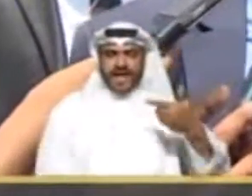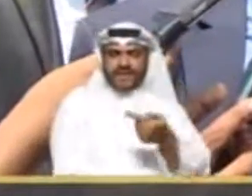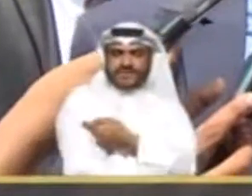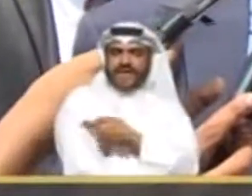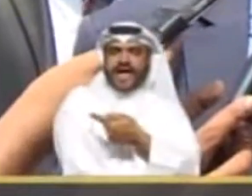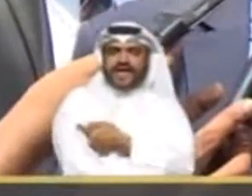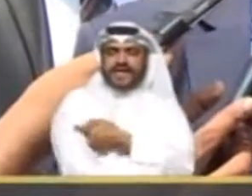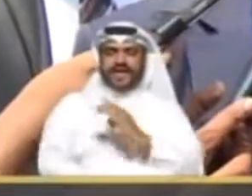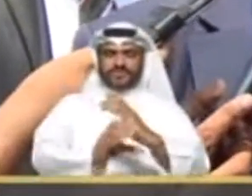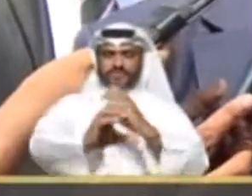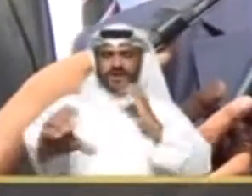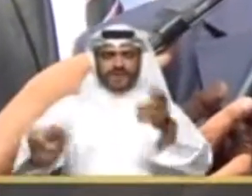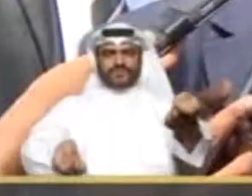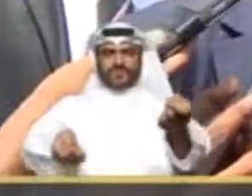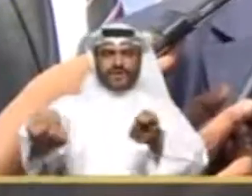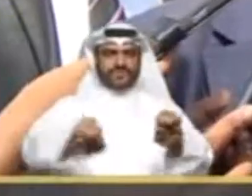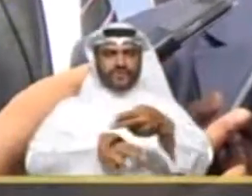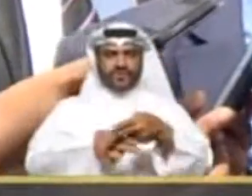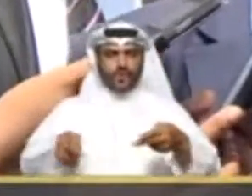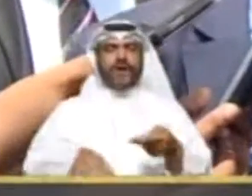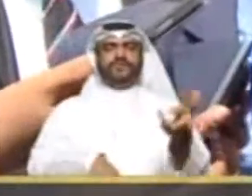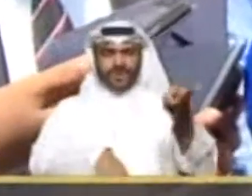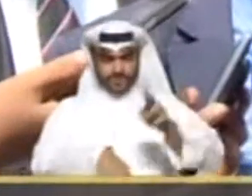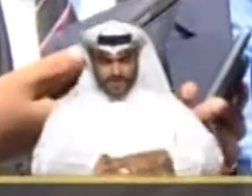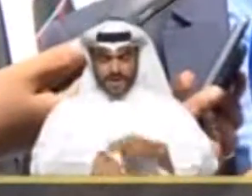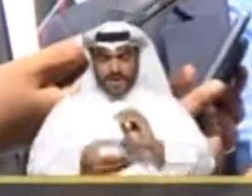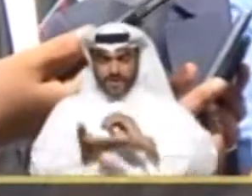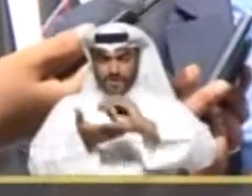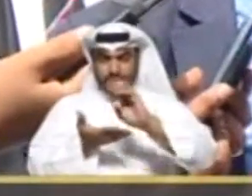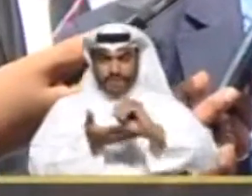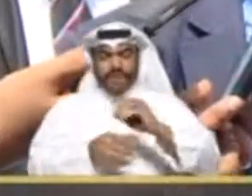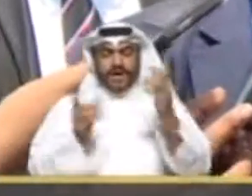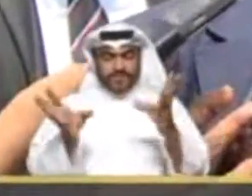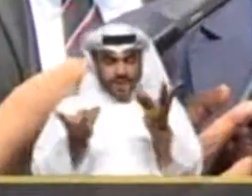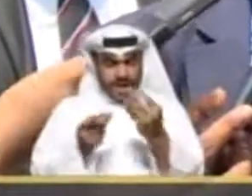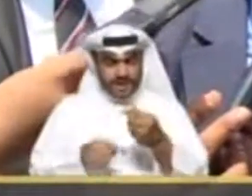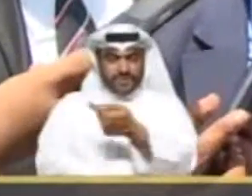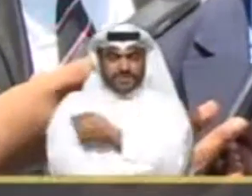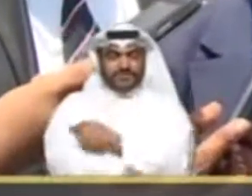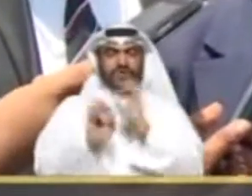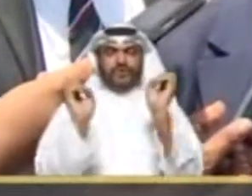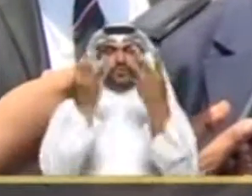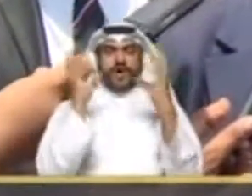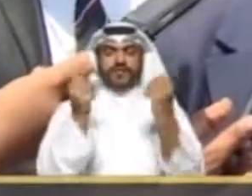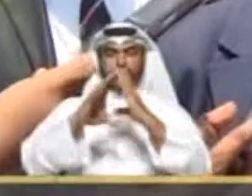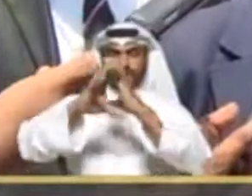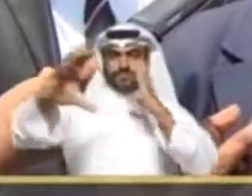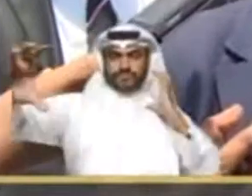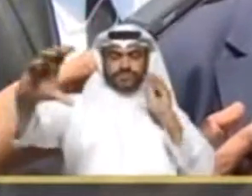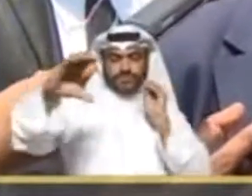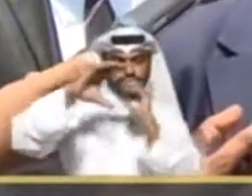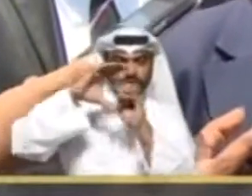في الهيئة العليا للإغاثة في الكويت، والمتمثلة في عدد من الحاويات من الأدوية